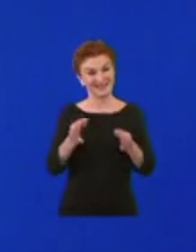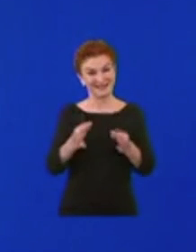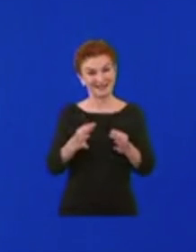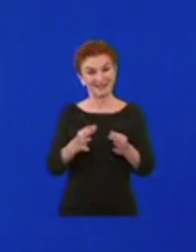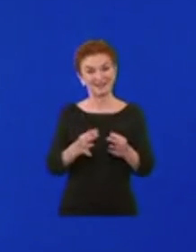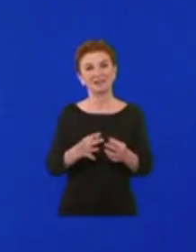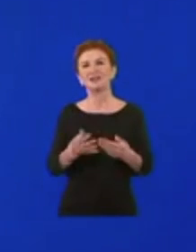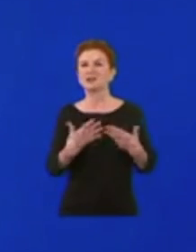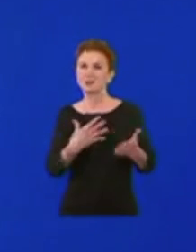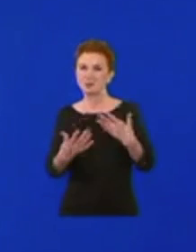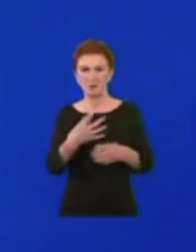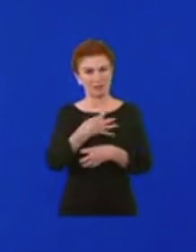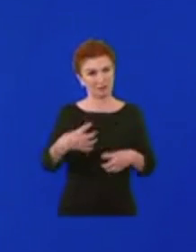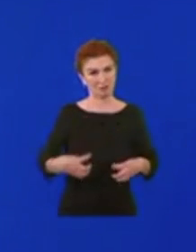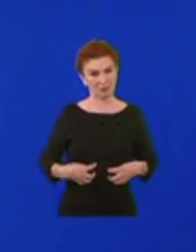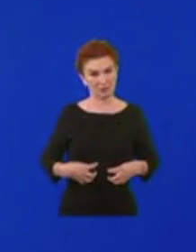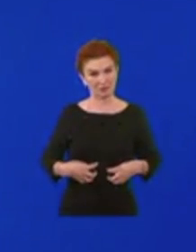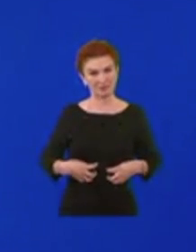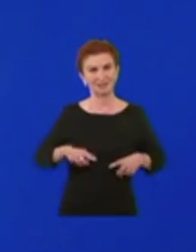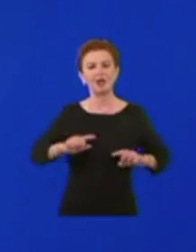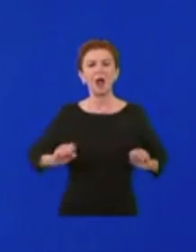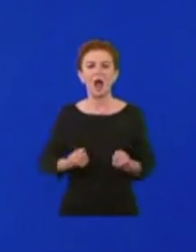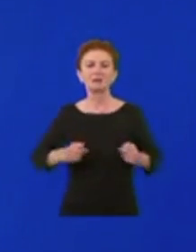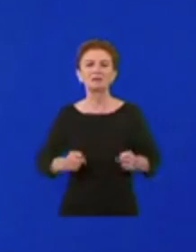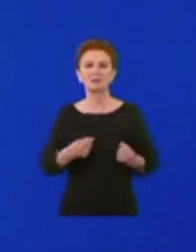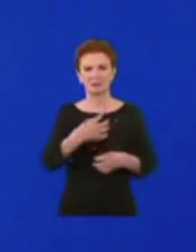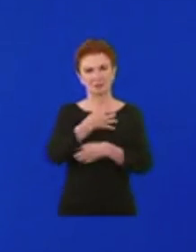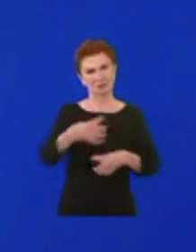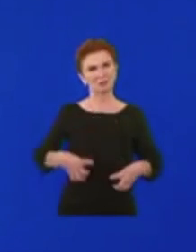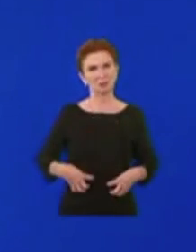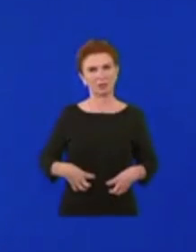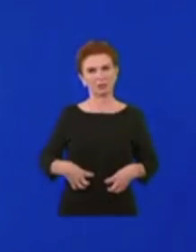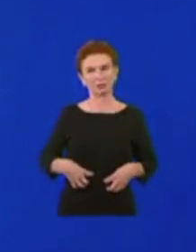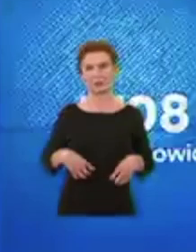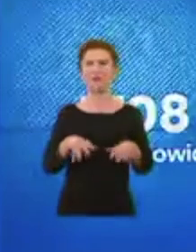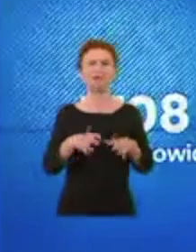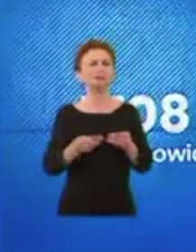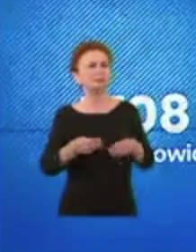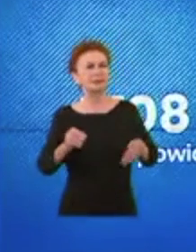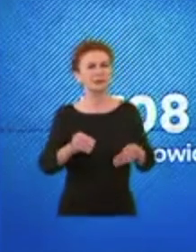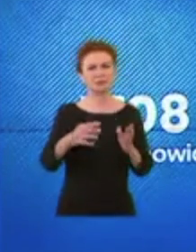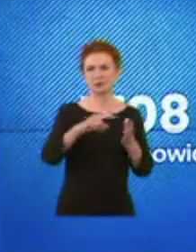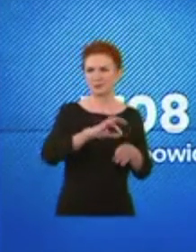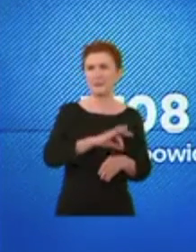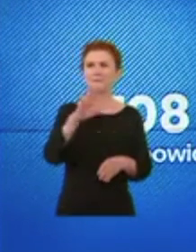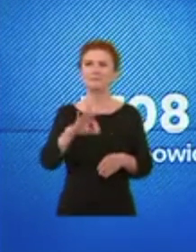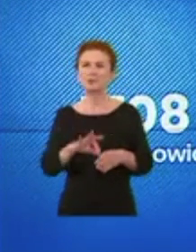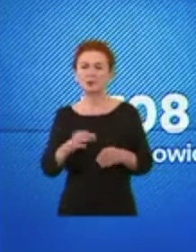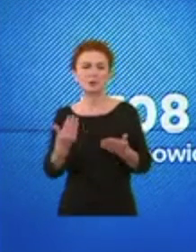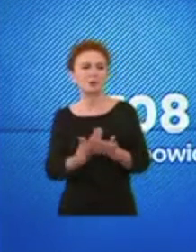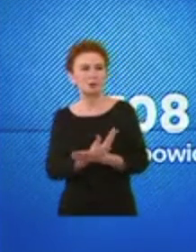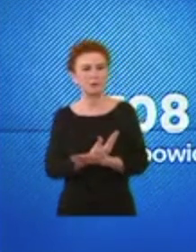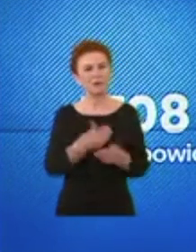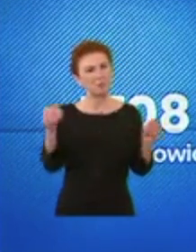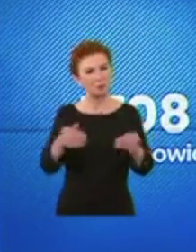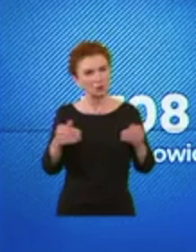gospodarczej to jest wielki program aktywizacji gospodarczej, wielki program ponownej szansy dla mikro, małych